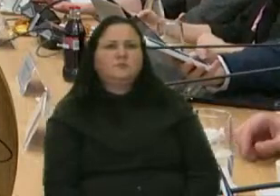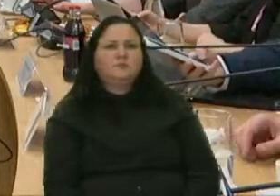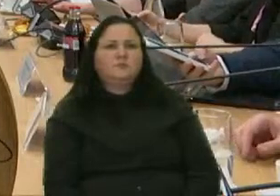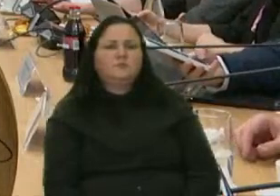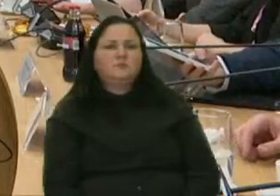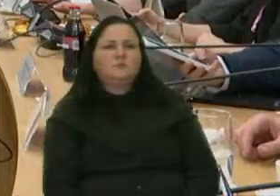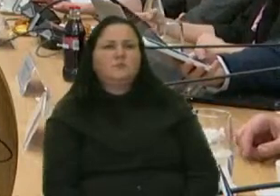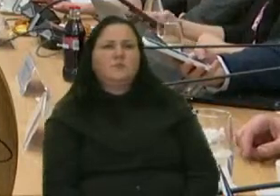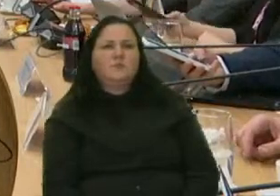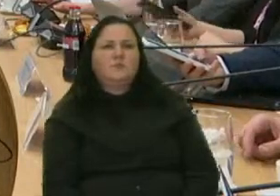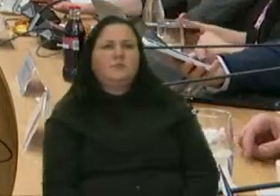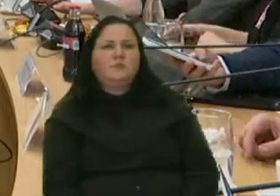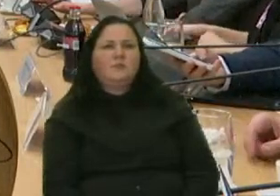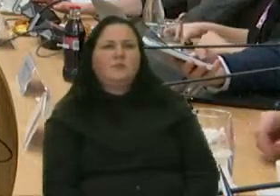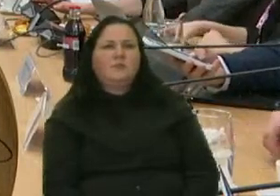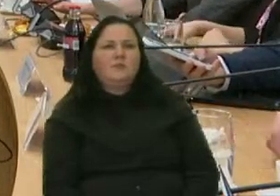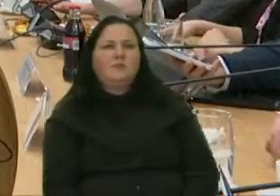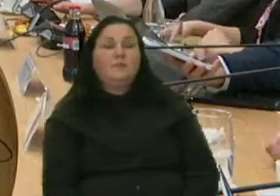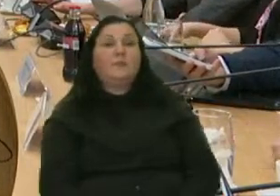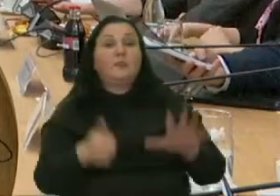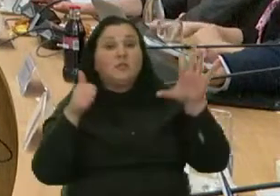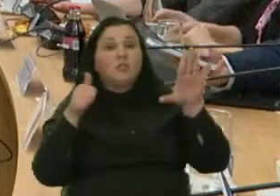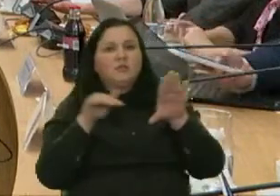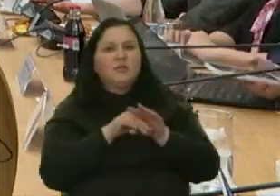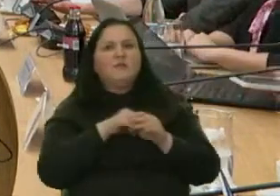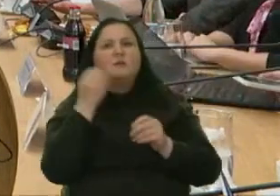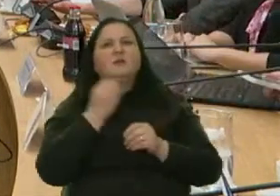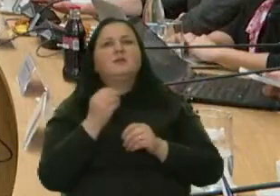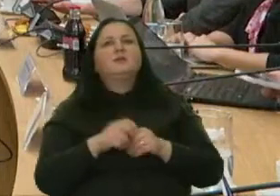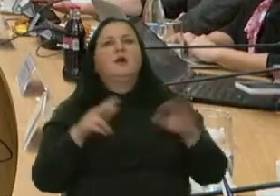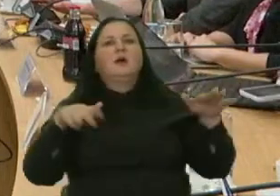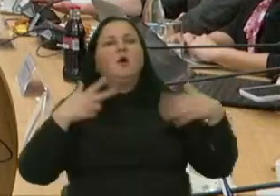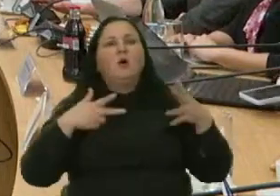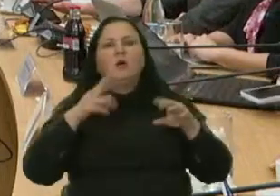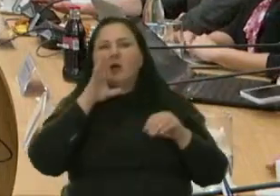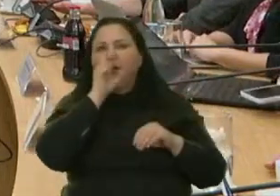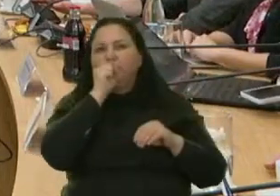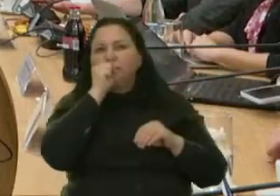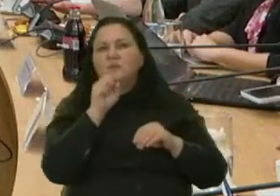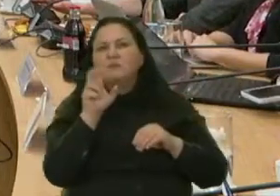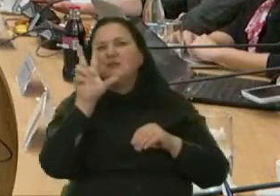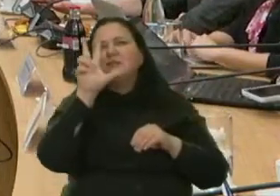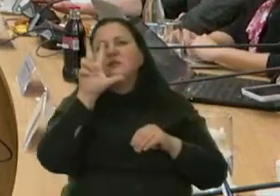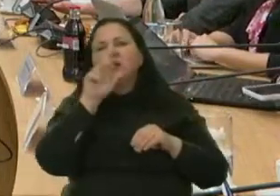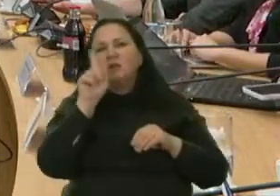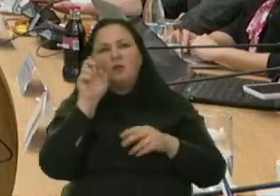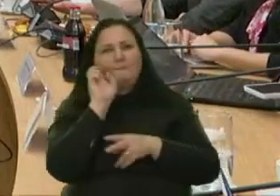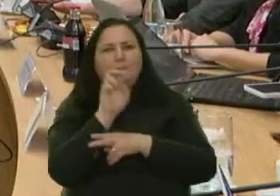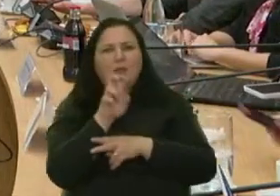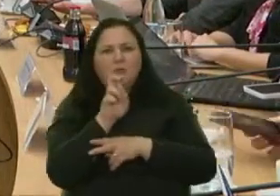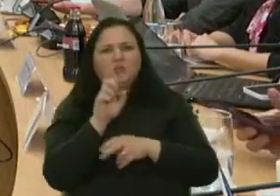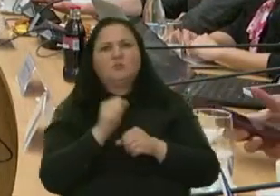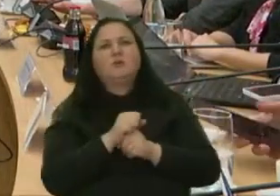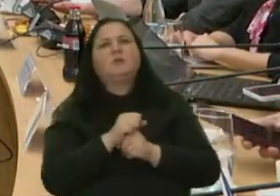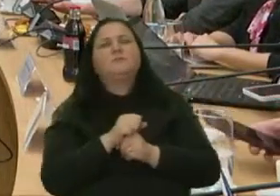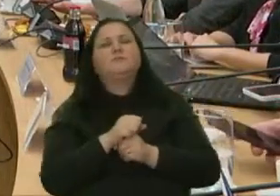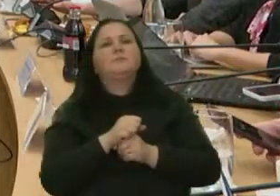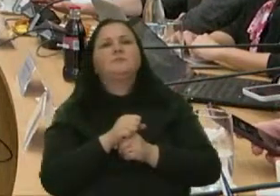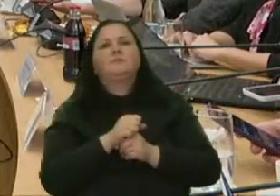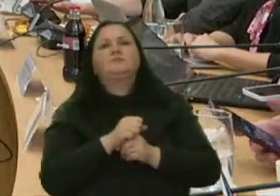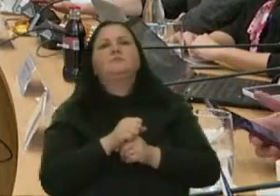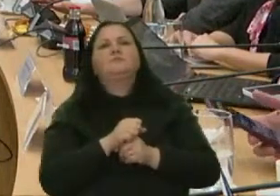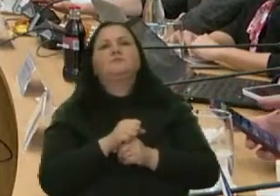spital șase voturi pentru 18 abțineri trei nep participări la